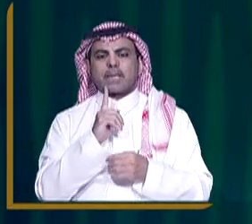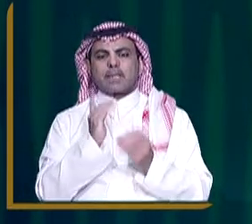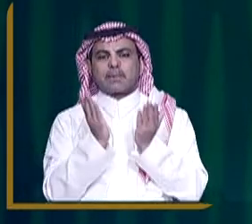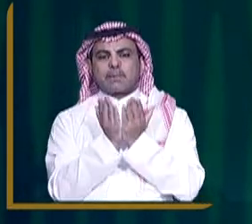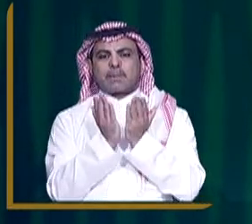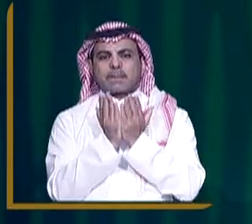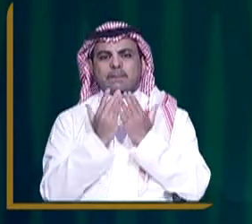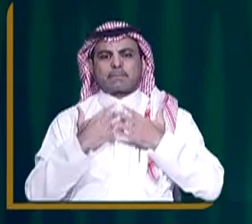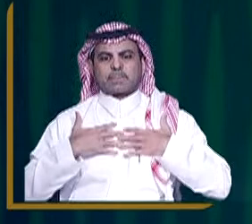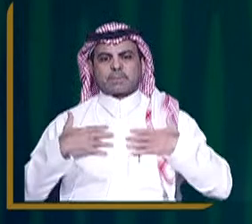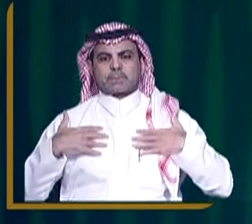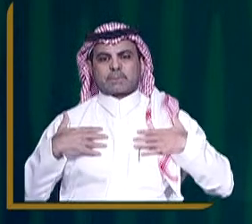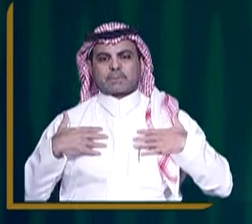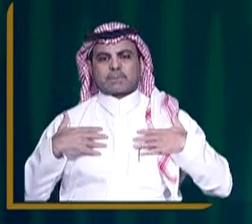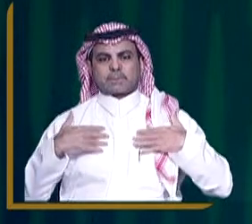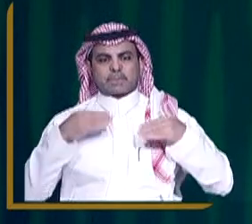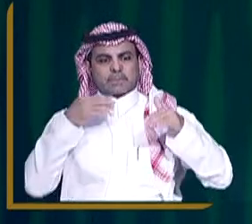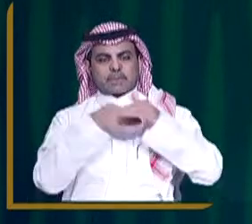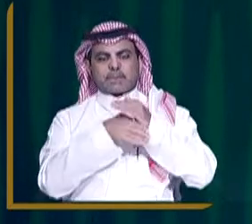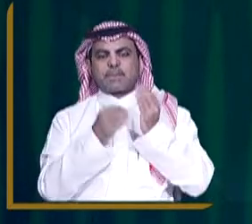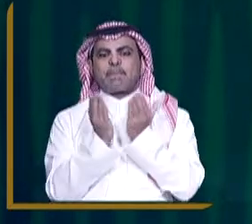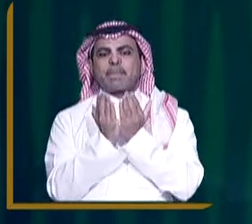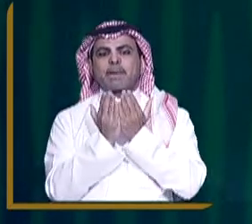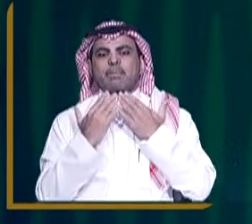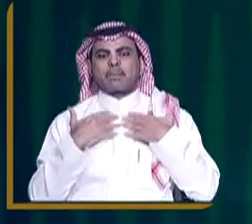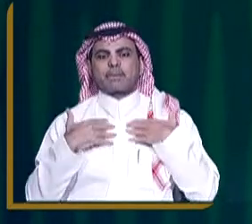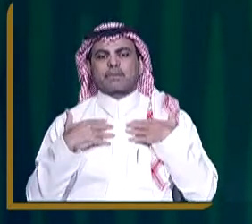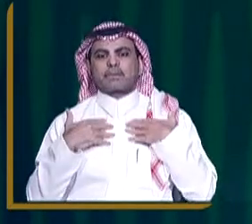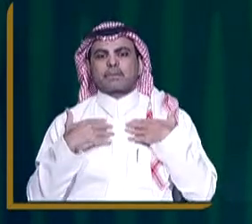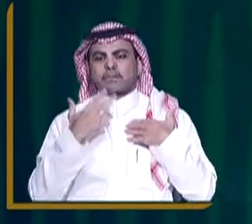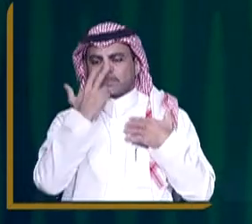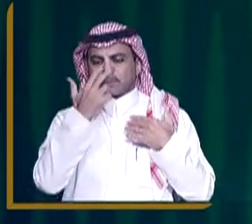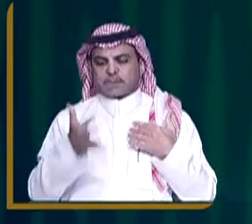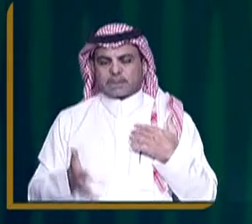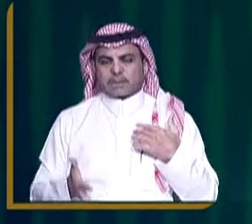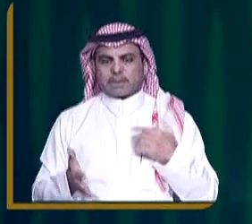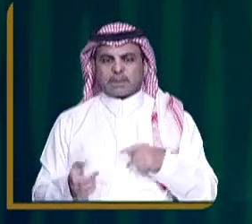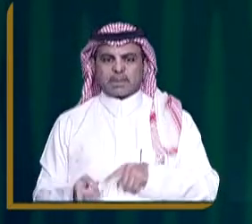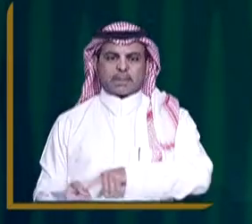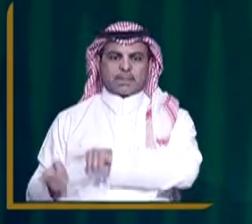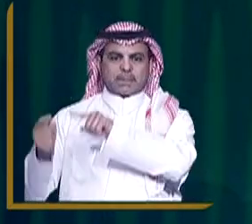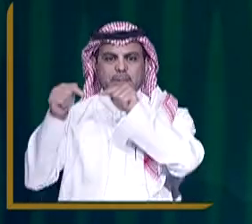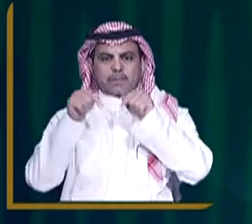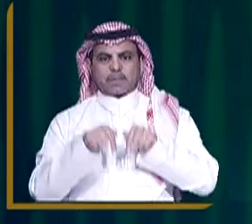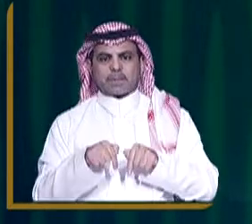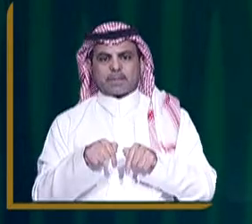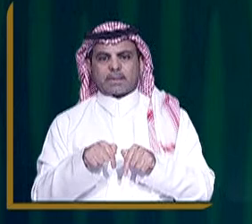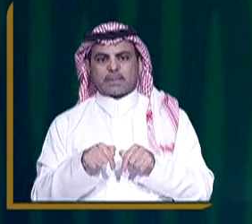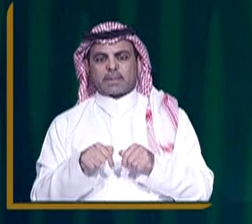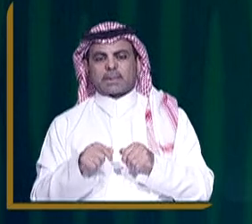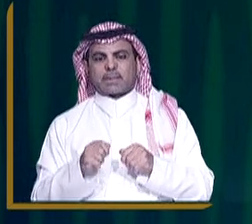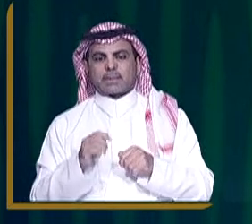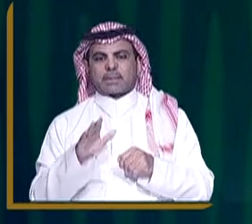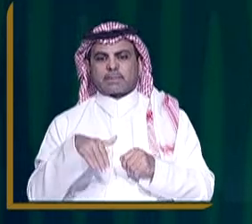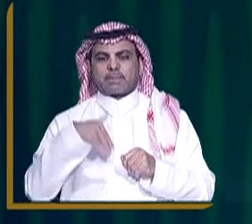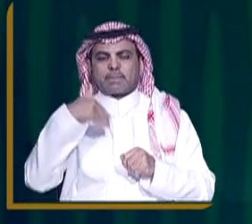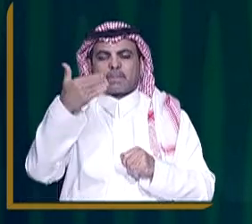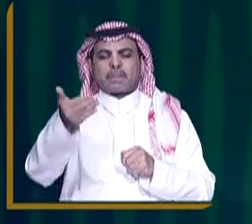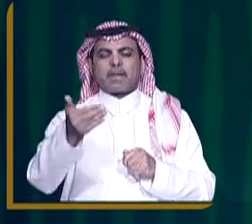بالذهاب إلى المدرسة؟ يعني هذا السؤال عاش معنا منذ الطفولة. هل سنصل إلى